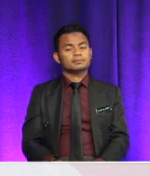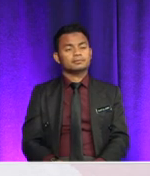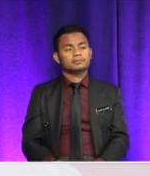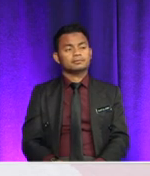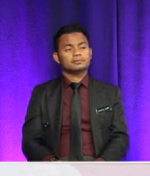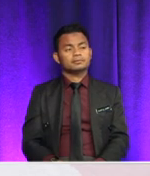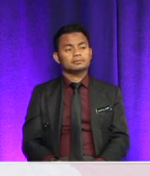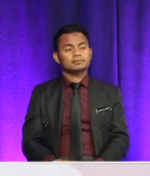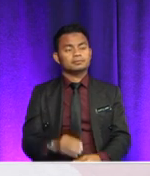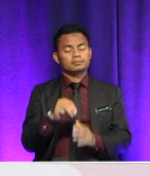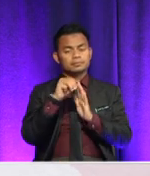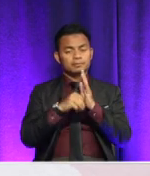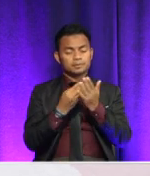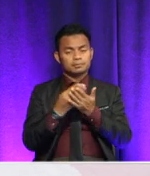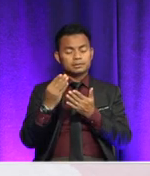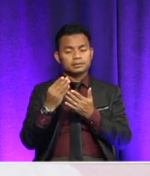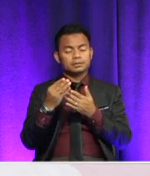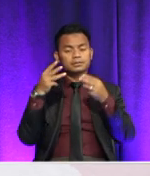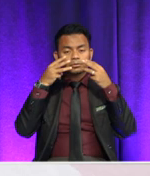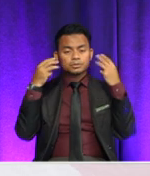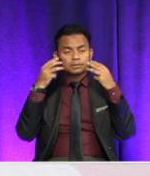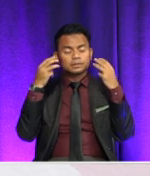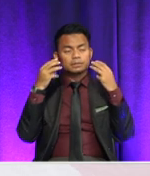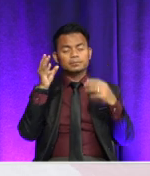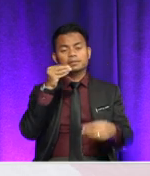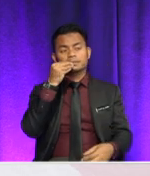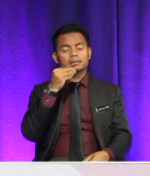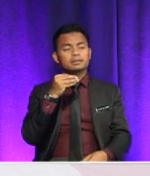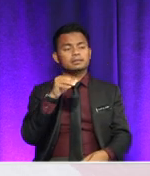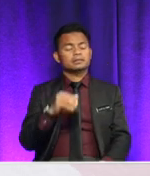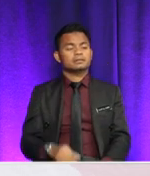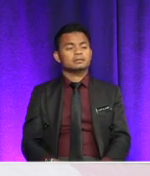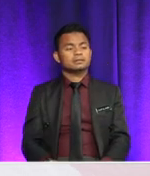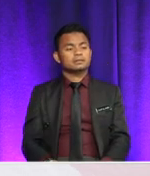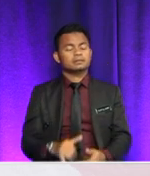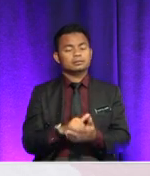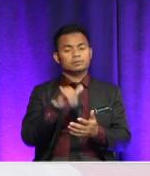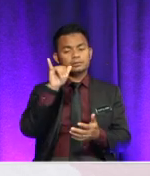memberi kucing makan oke itu yang pertama